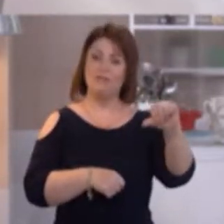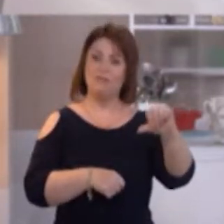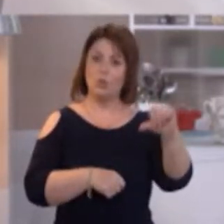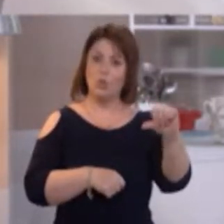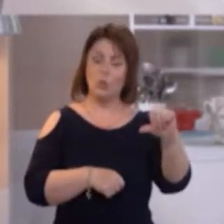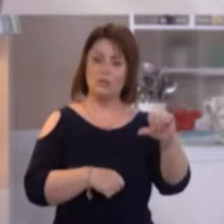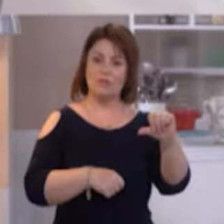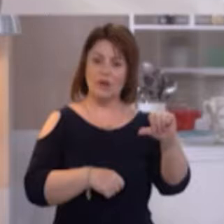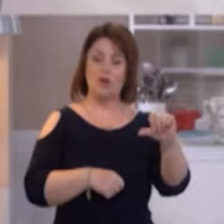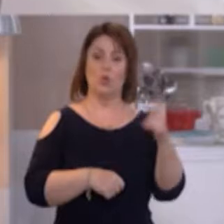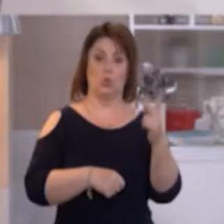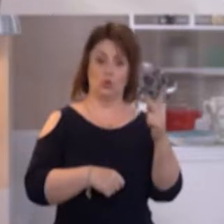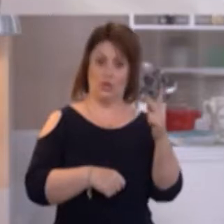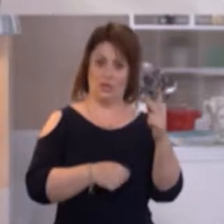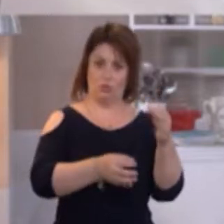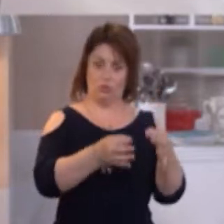millilitri di...